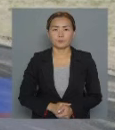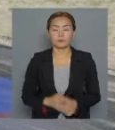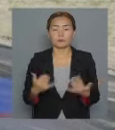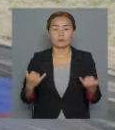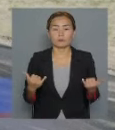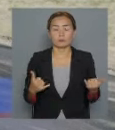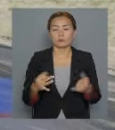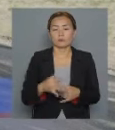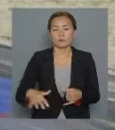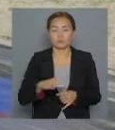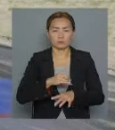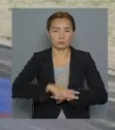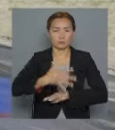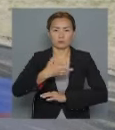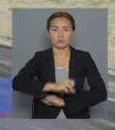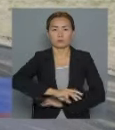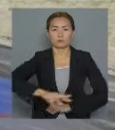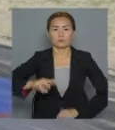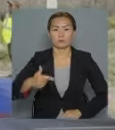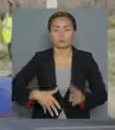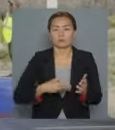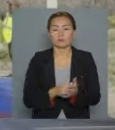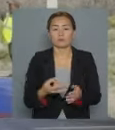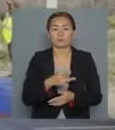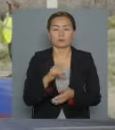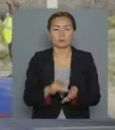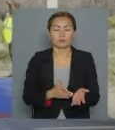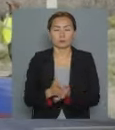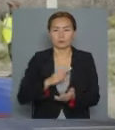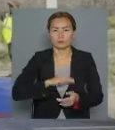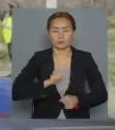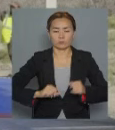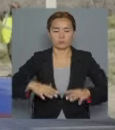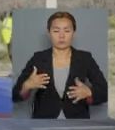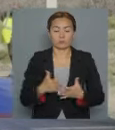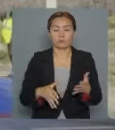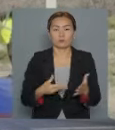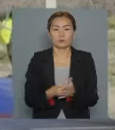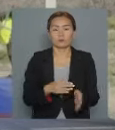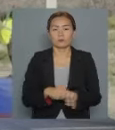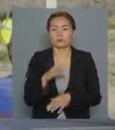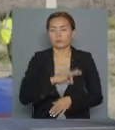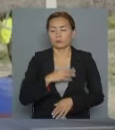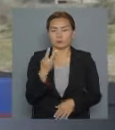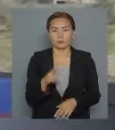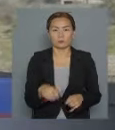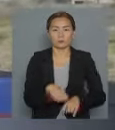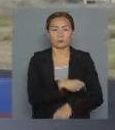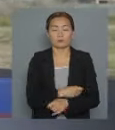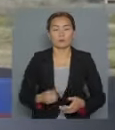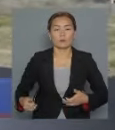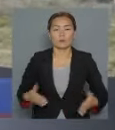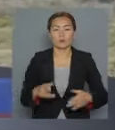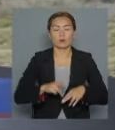Қазіргі уақытта облыстық бюджеттен 500 миллион теңге бөлініп, аудан орталығында қызу жұмыс жүруде. Бөлінген қаржы толық игеріліп, 3 километр автомобиль